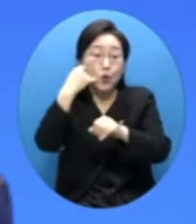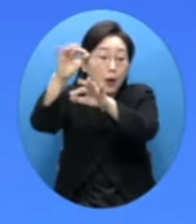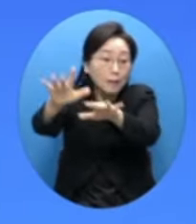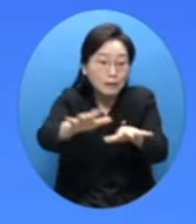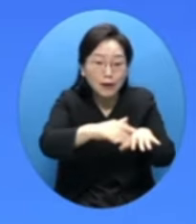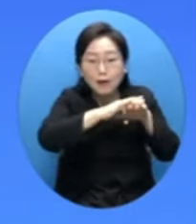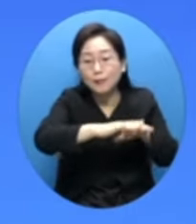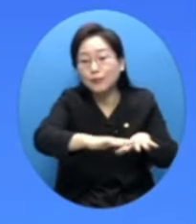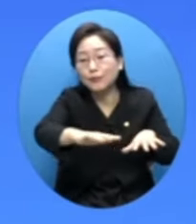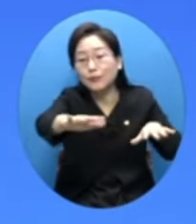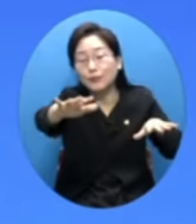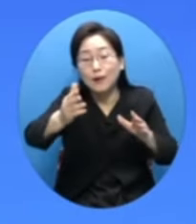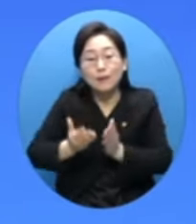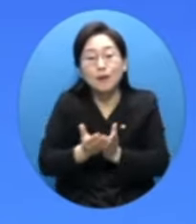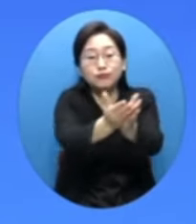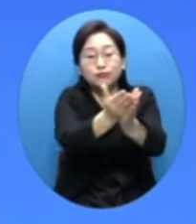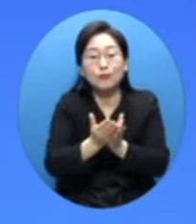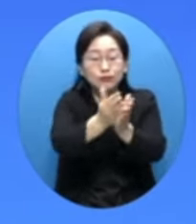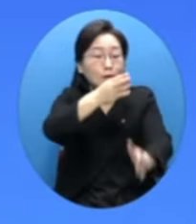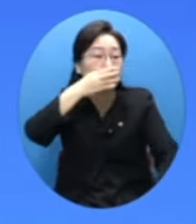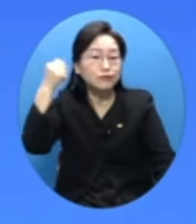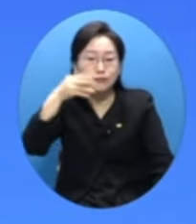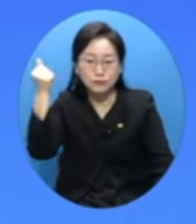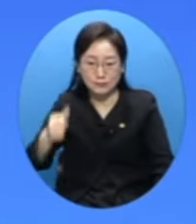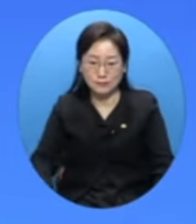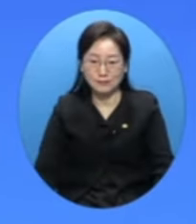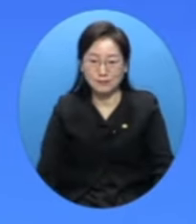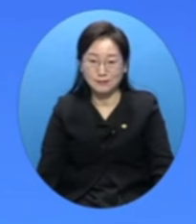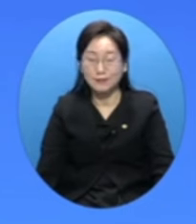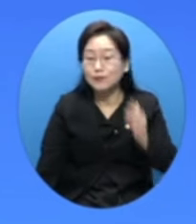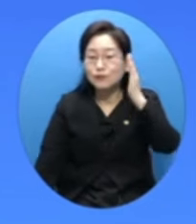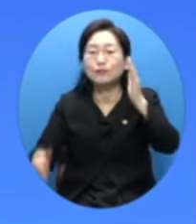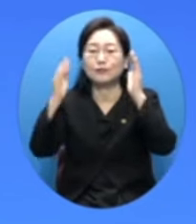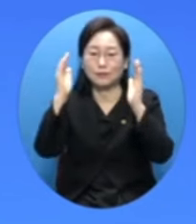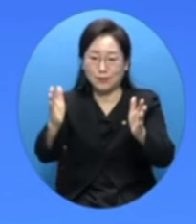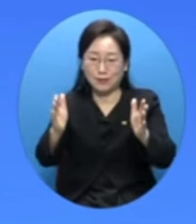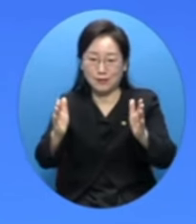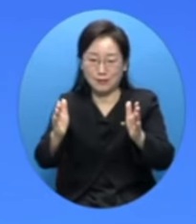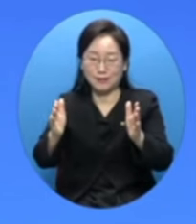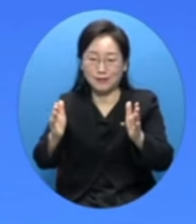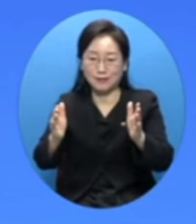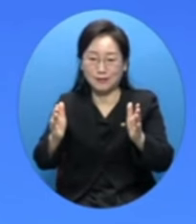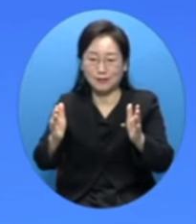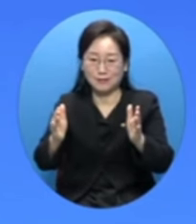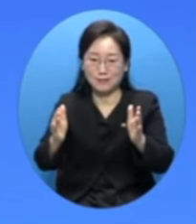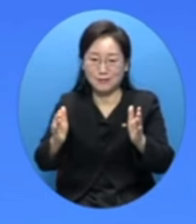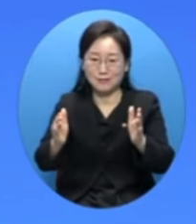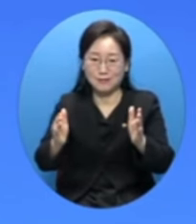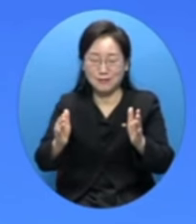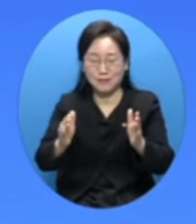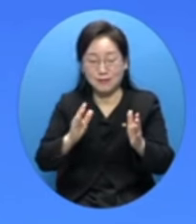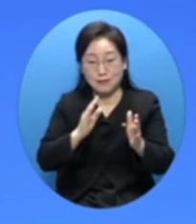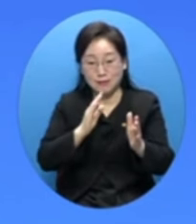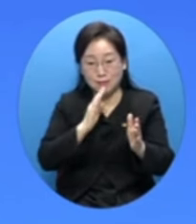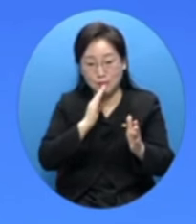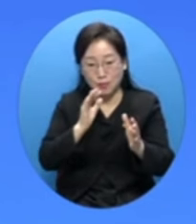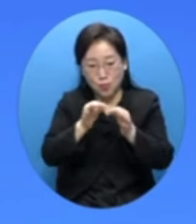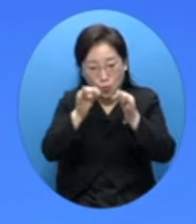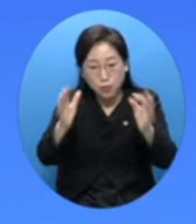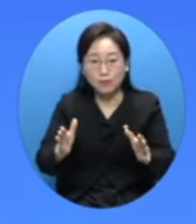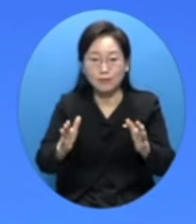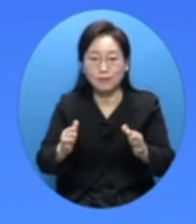잠잠하게 해서 배는 일사적으로 빠지게 해서 9일 동안이나 장장 긴 시간